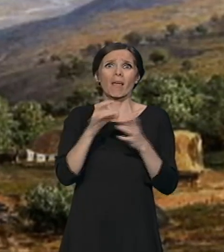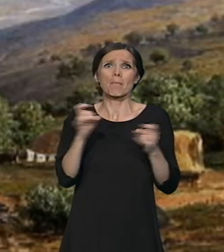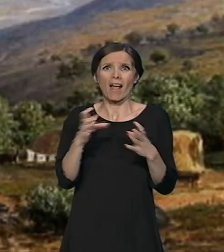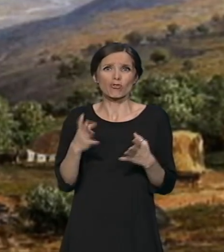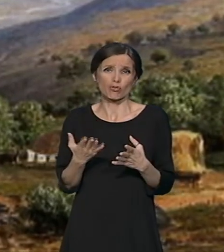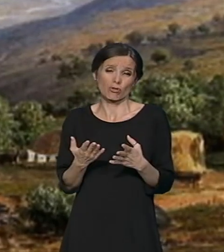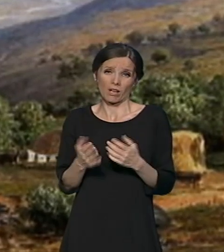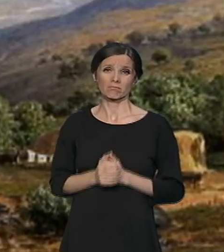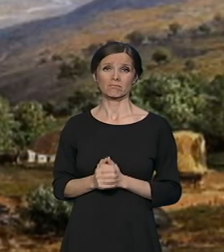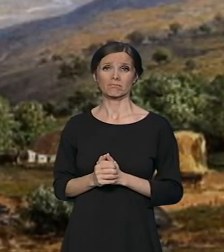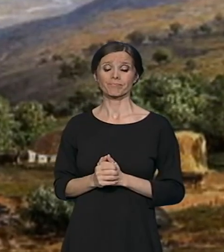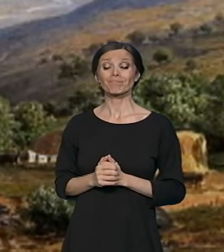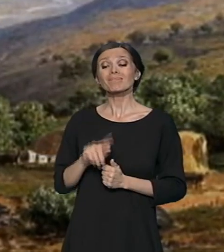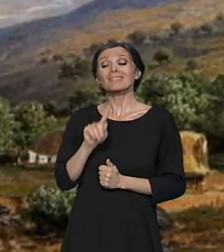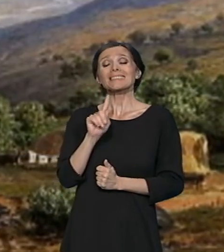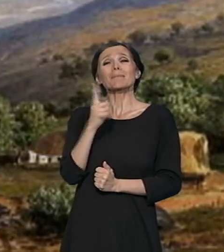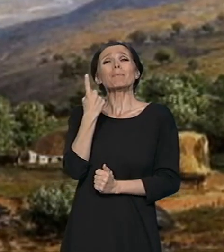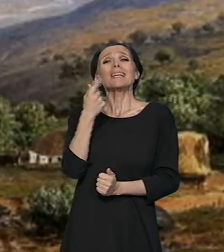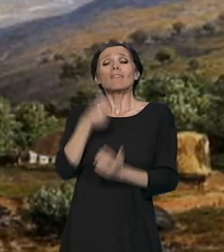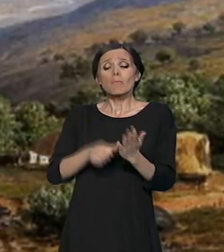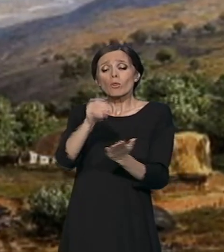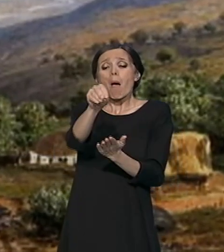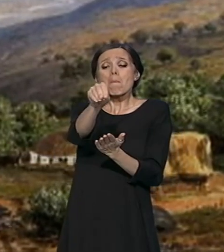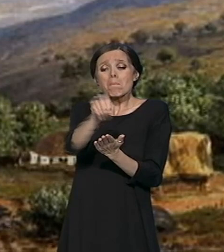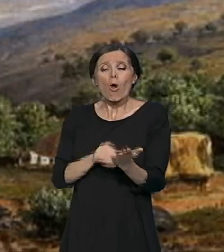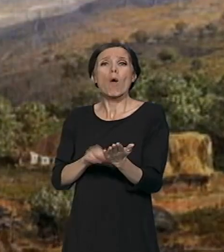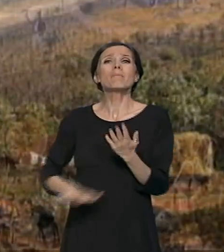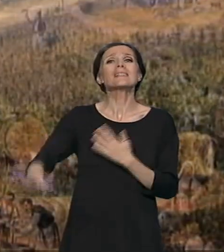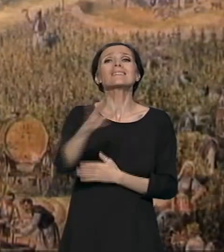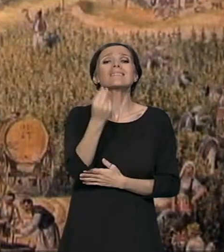Prvi popis koji pouzdano pruža sliku srpskog društva izvršen je